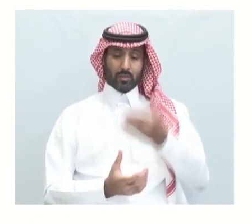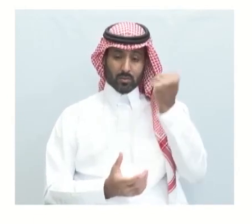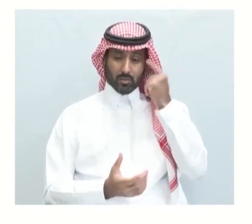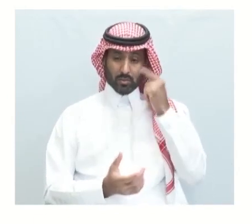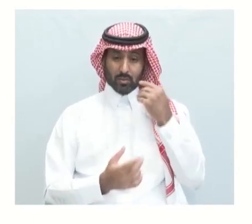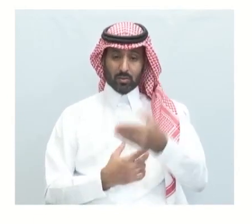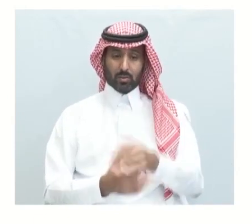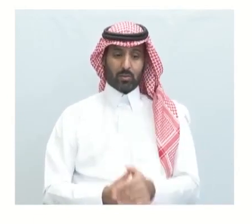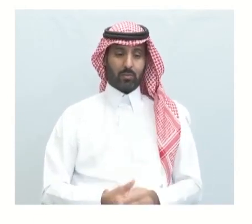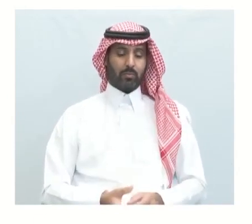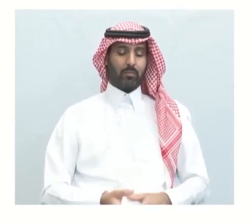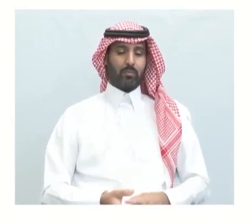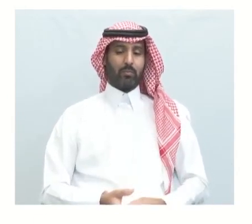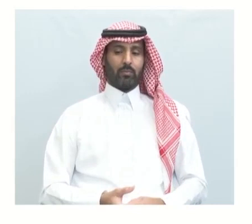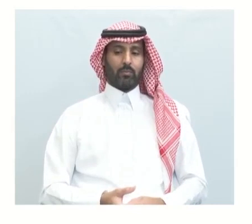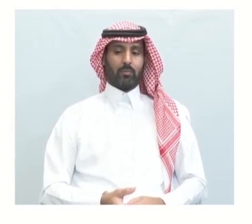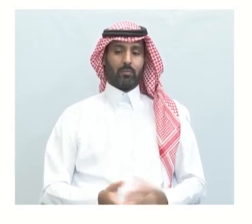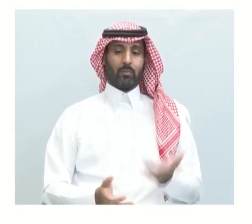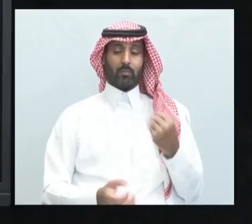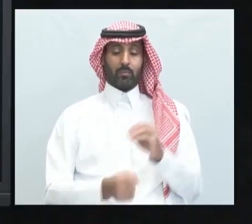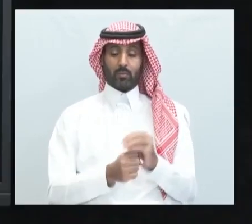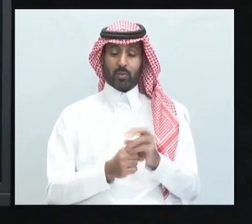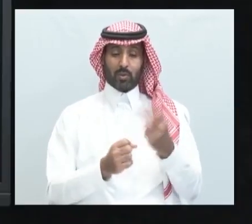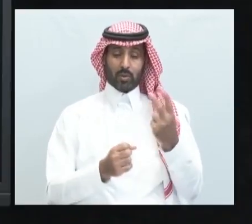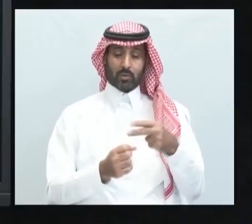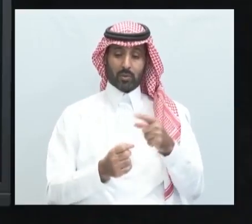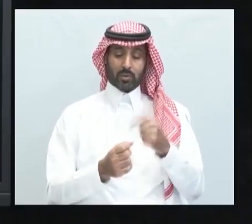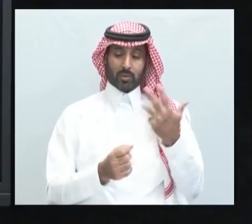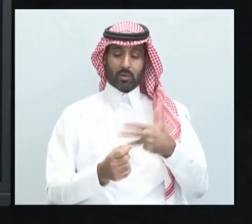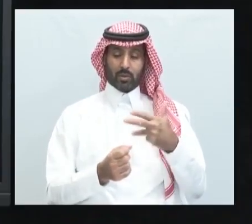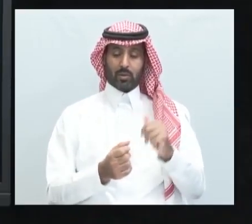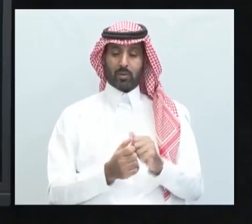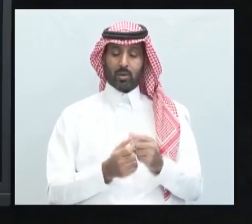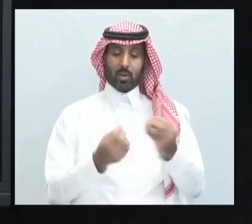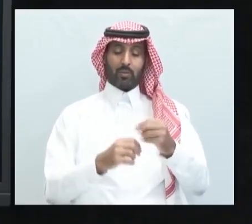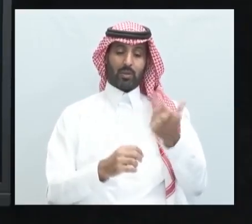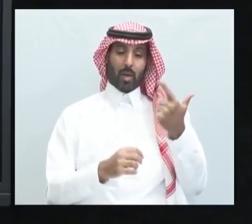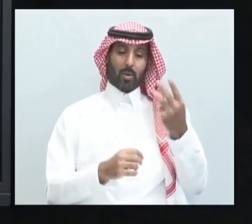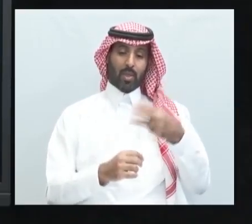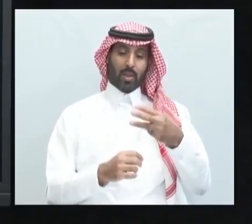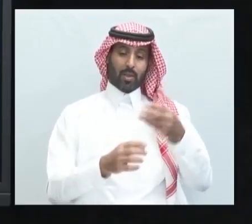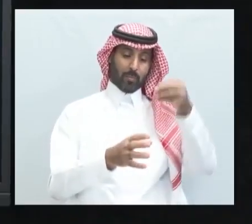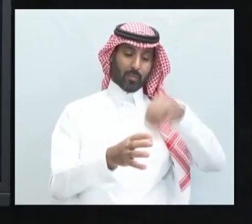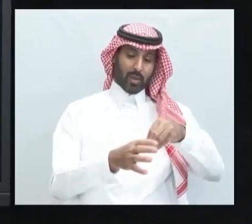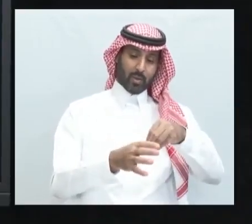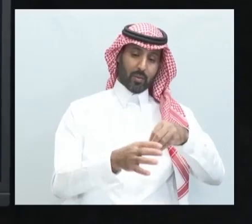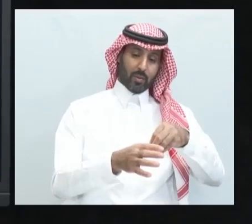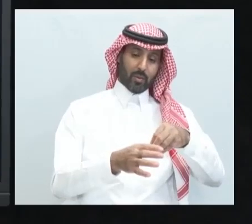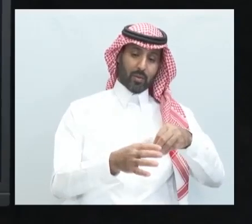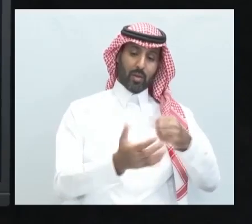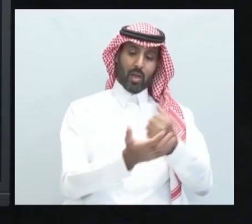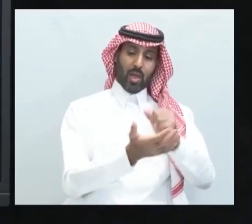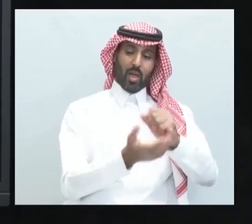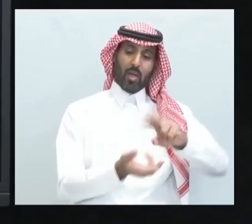تشغلها لاستخدامات اخرى بمعنى قبل شوي كان عندي 12 و99 واضفت 37 بينهم عمليه اضافه الان انا